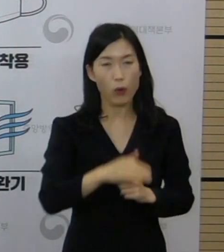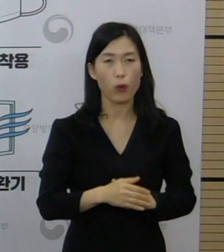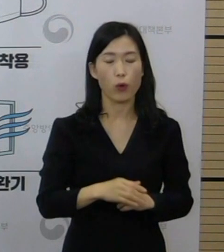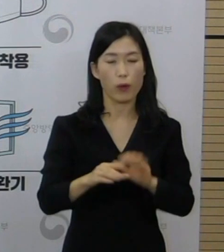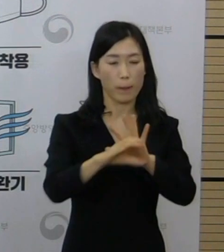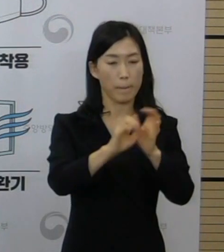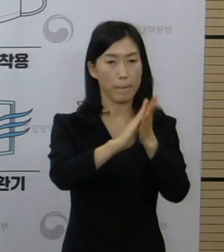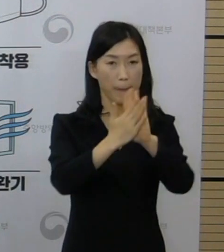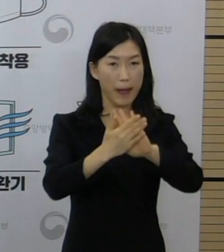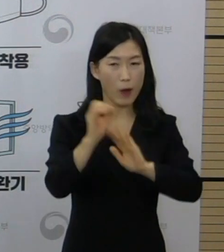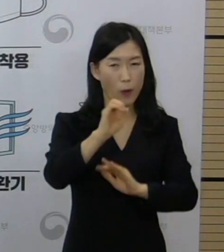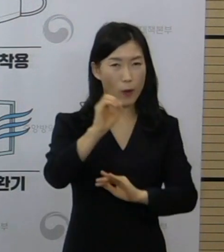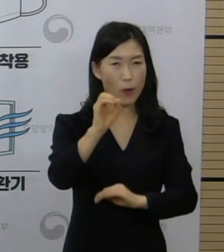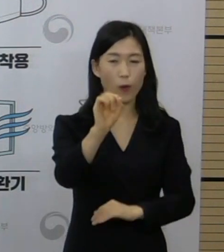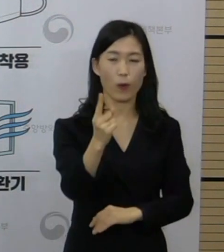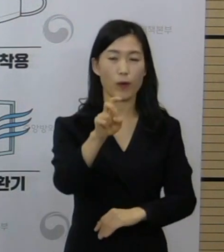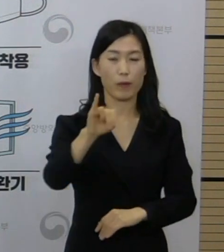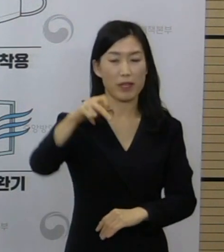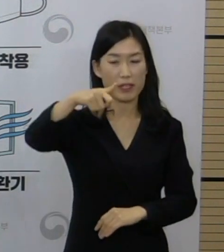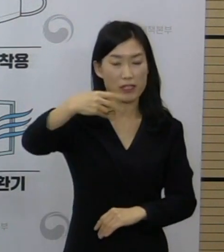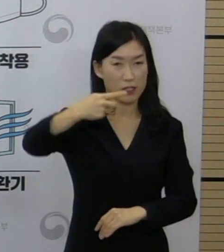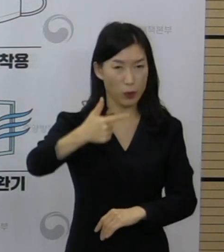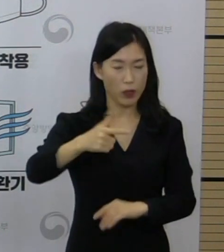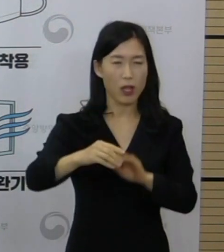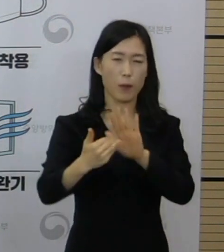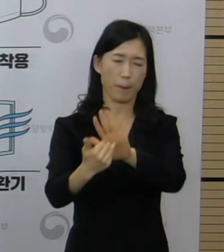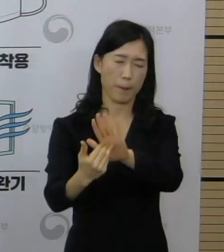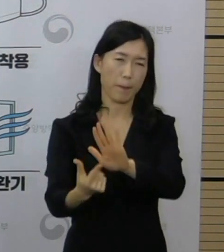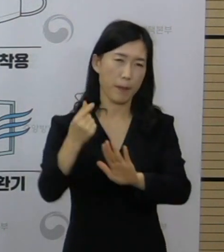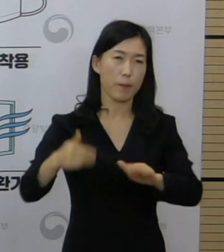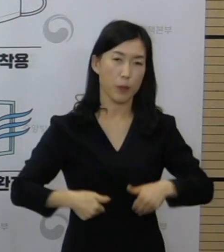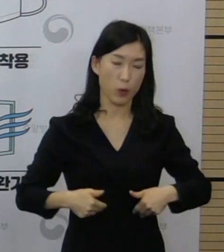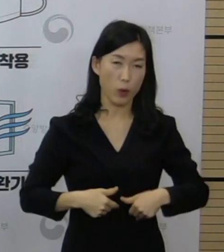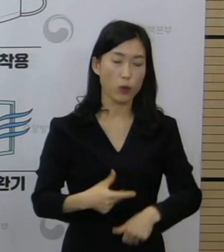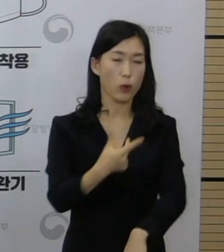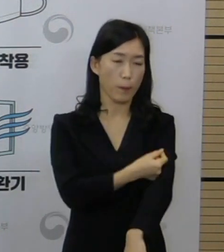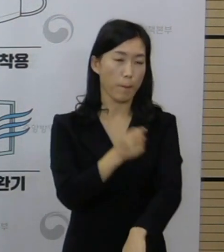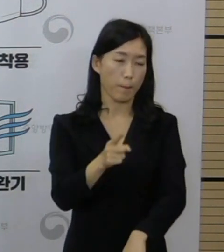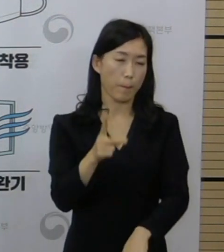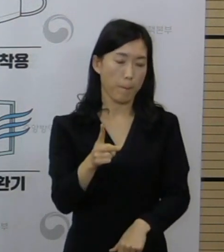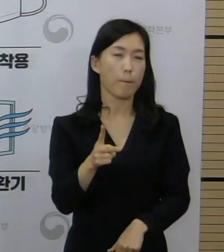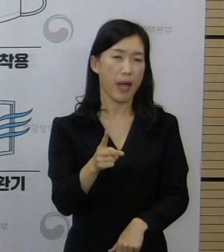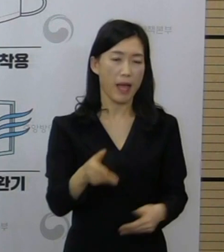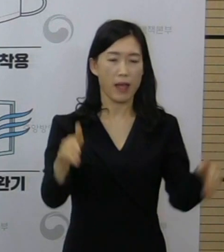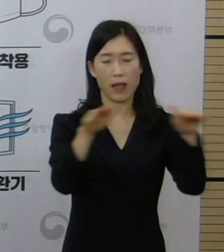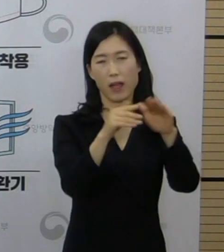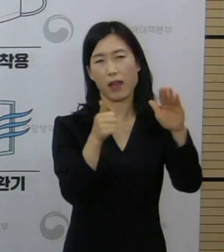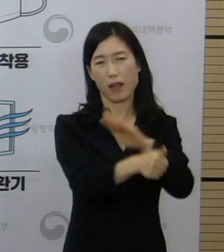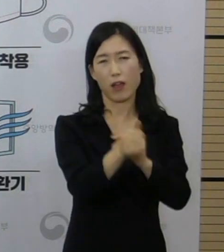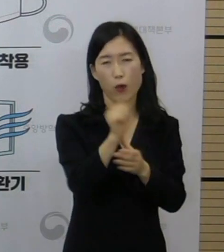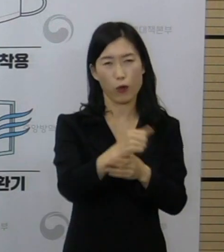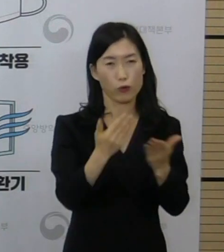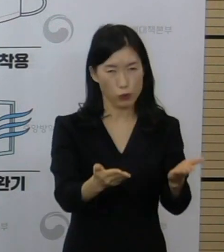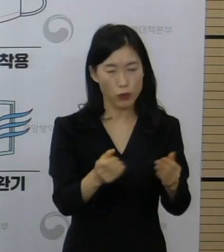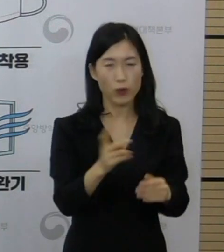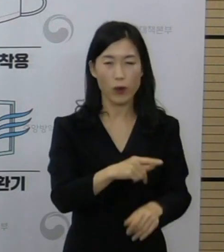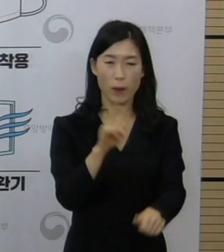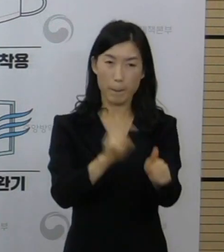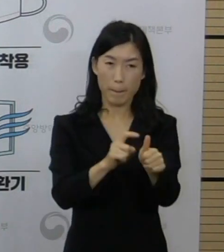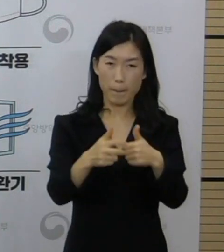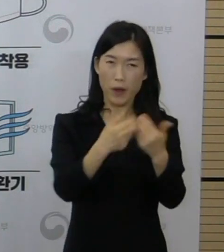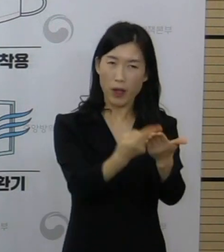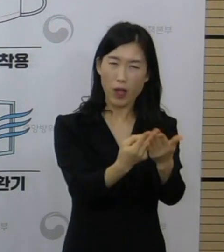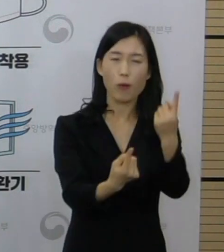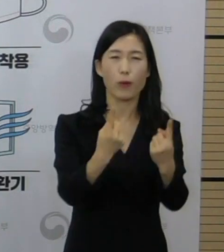오미크론 변이 관련 조기 차단, 그리고 방역 패스, 백신 접종, 재택 치료에 대한 국민